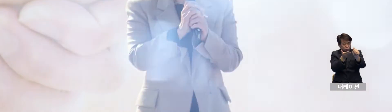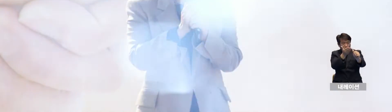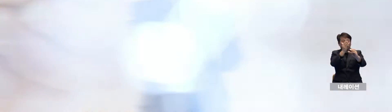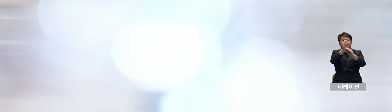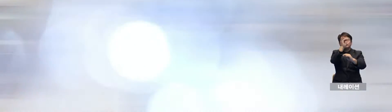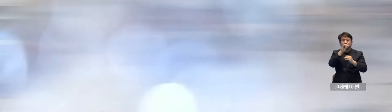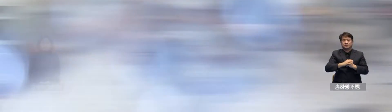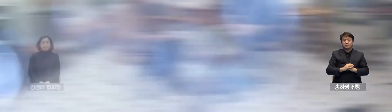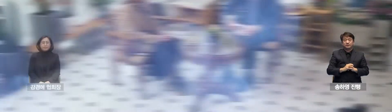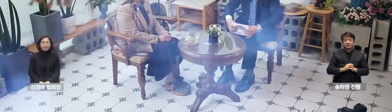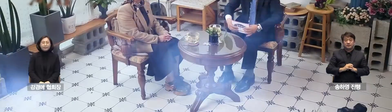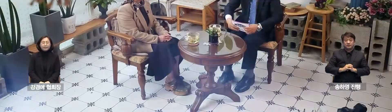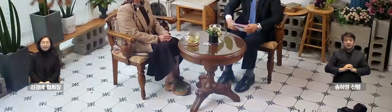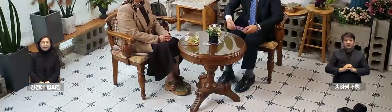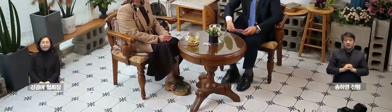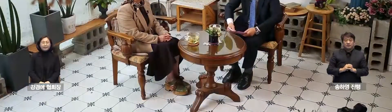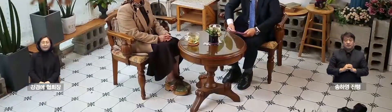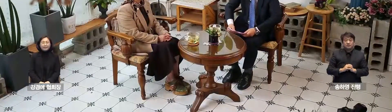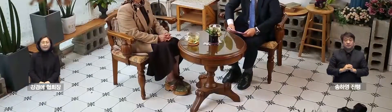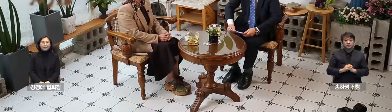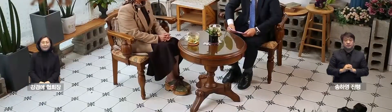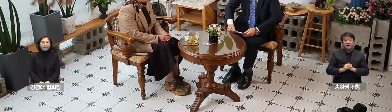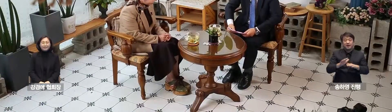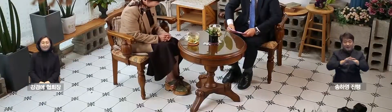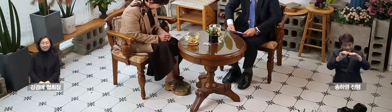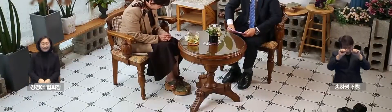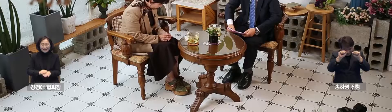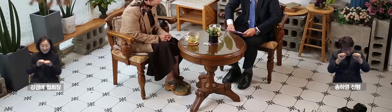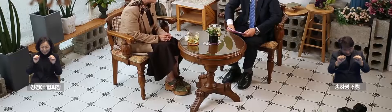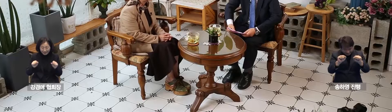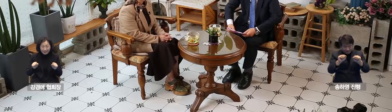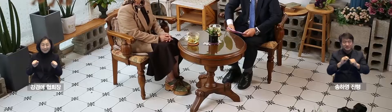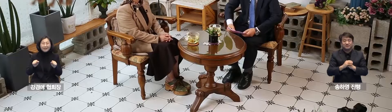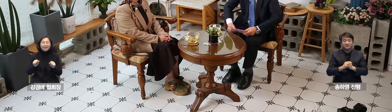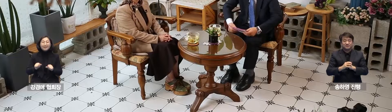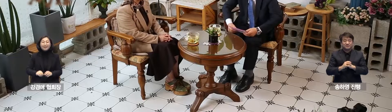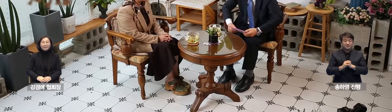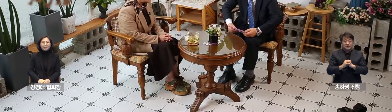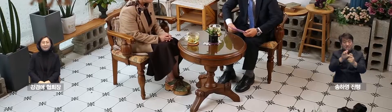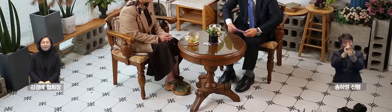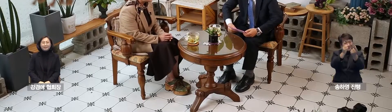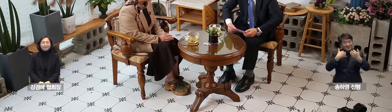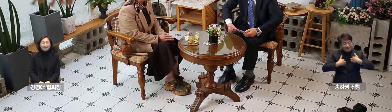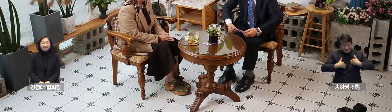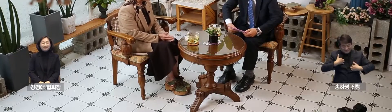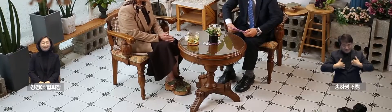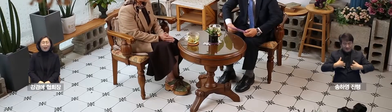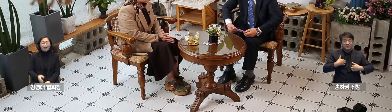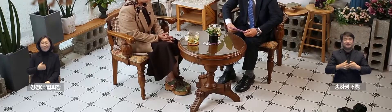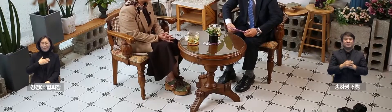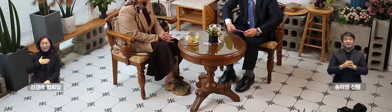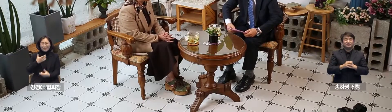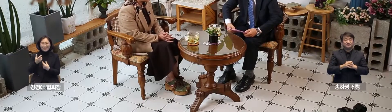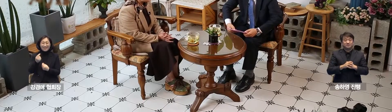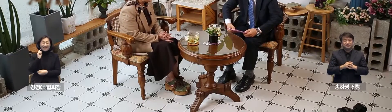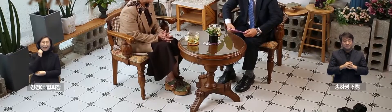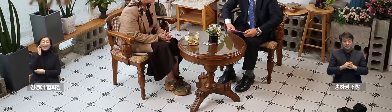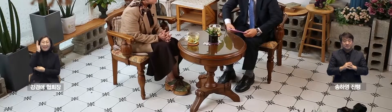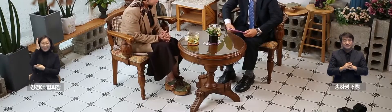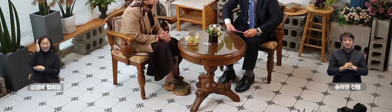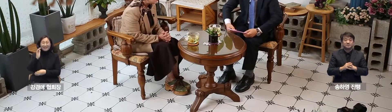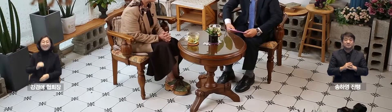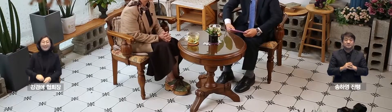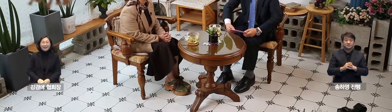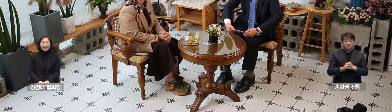있습니다. 네, 회장님 어서 오십시오. 안녕하세요. 네, 만나뵙게 돼서 영광입니다. 저도